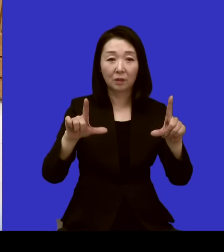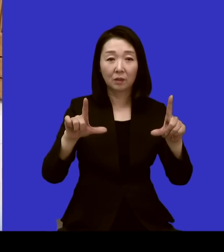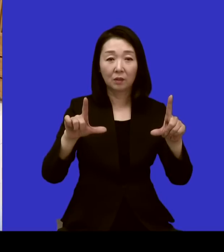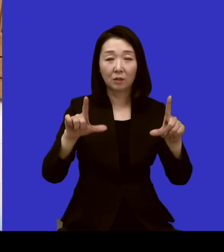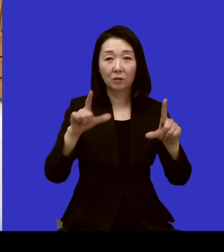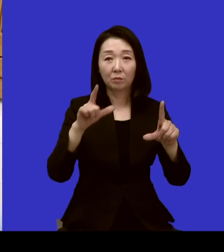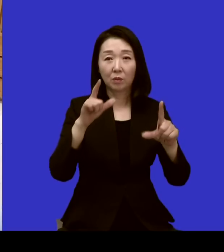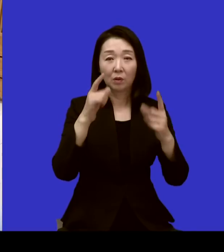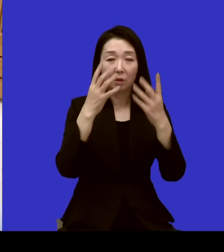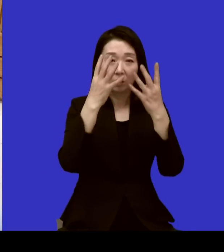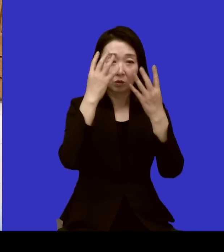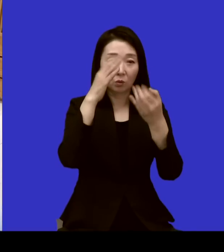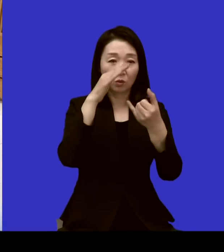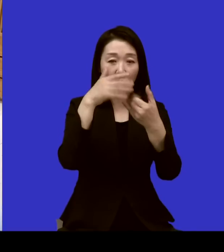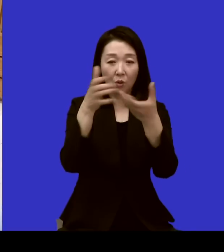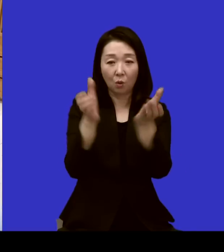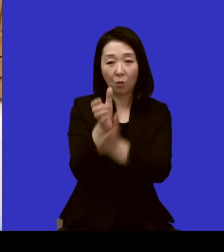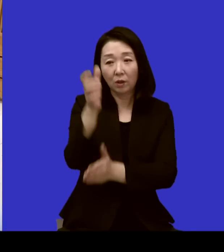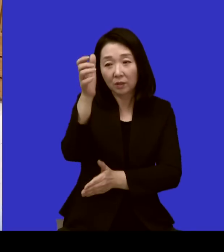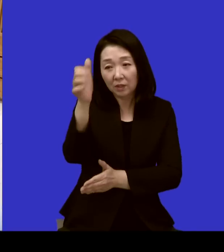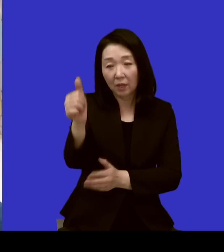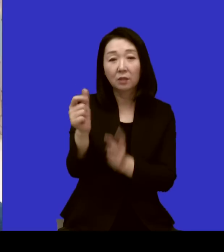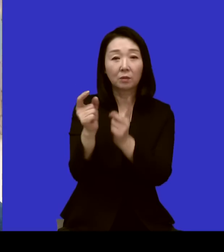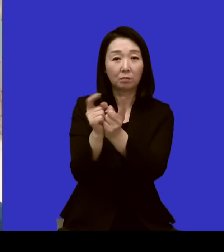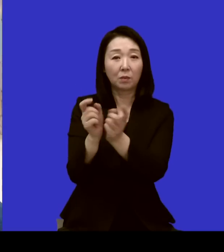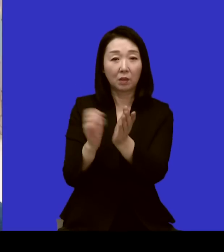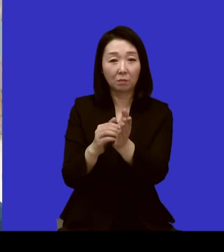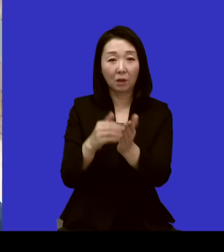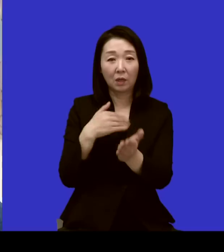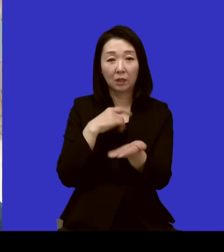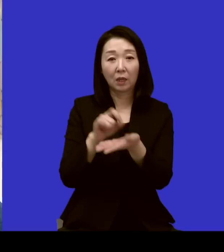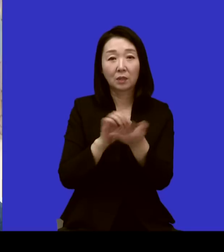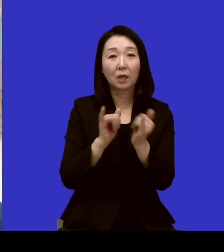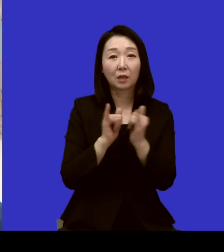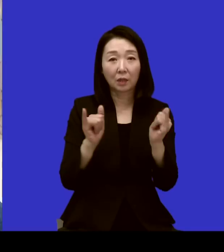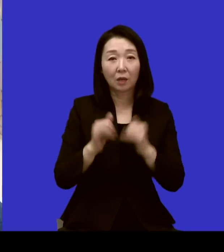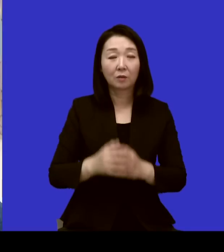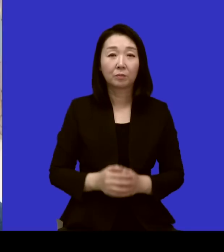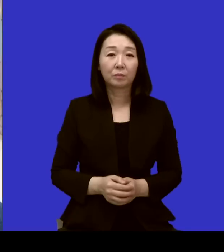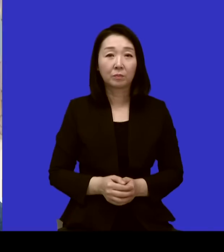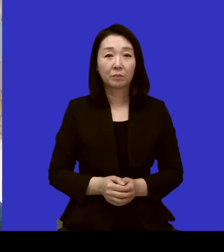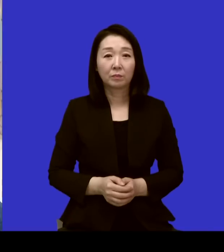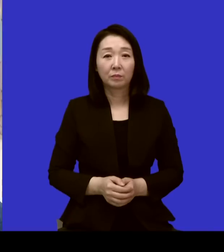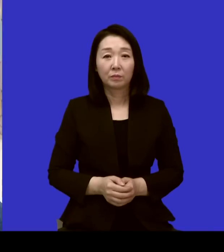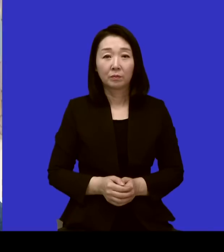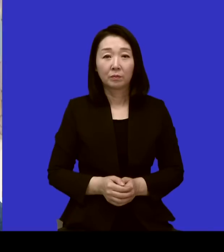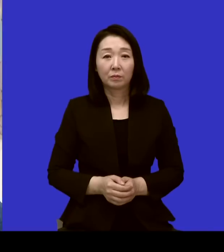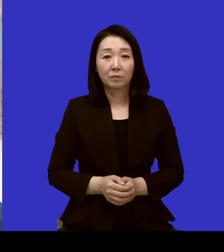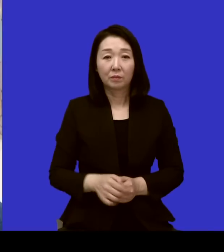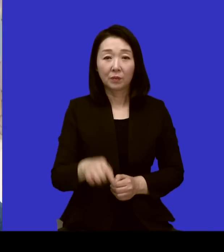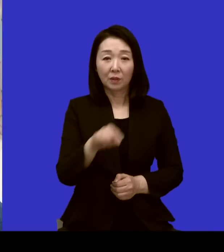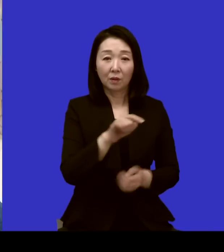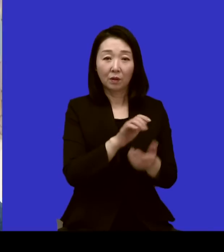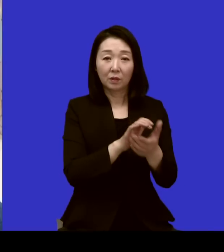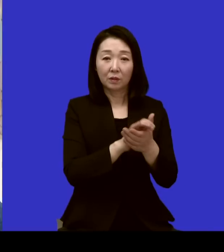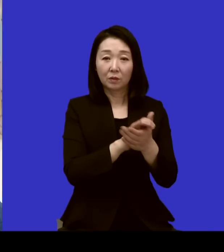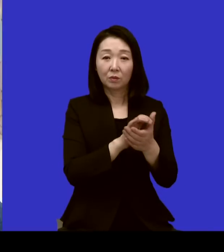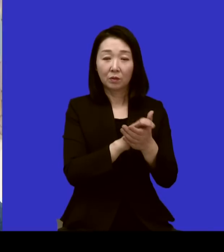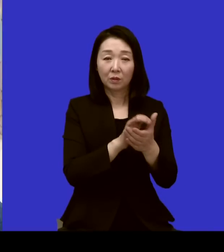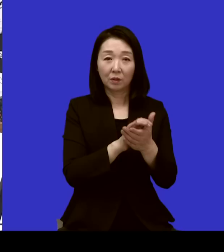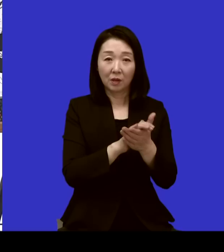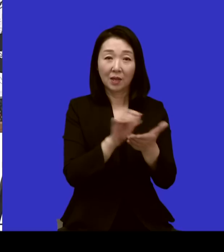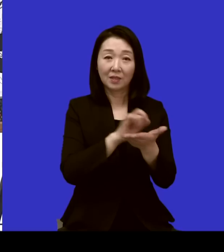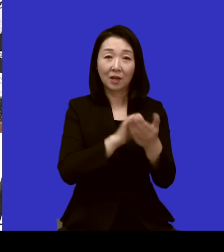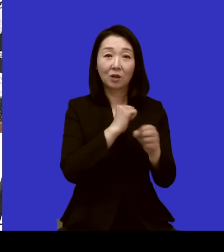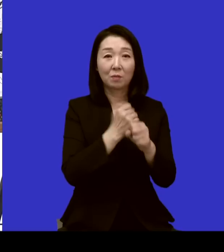이제 학교라고 하는데 예, 예. 소년원 학교 원장님 찾아가서 저는 작가인데 친구들을 놀라운 작가를 만들 수